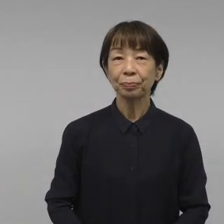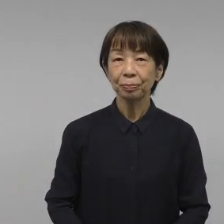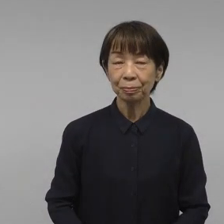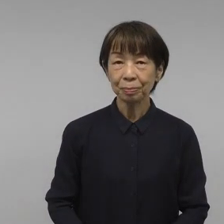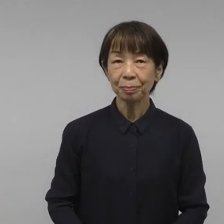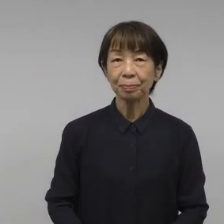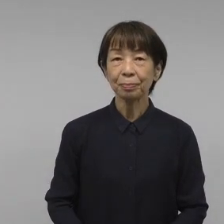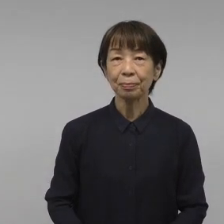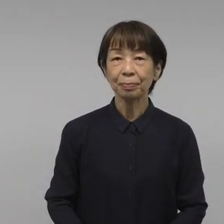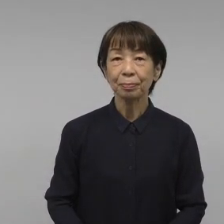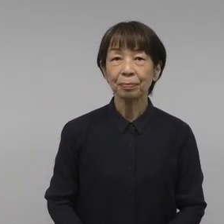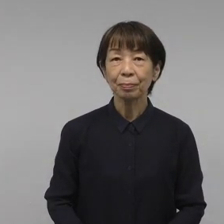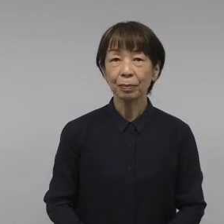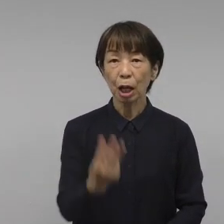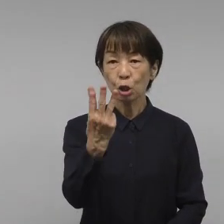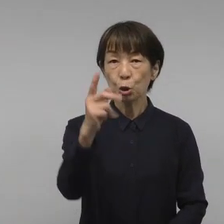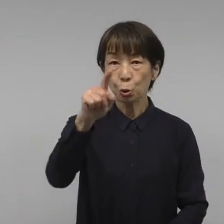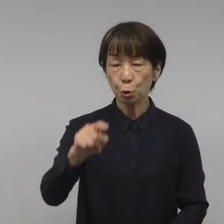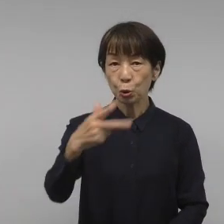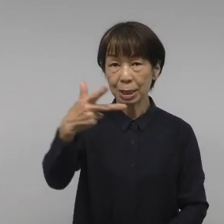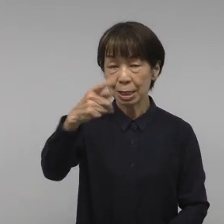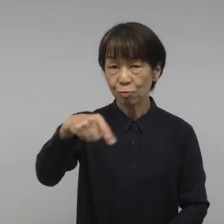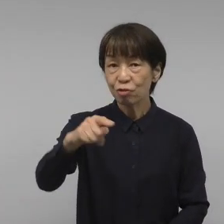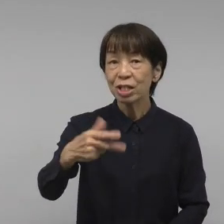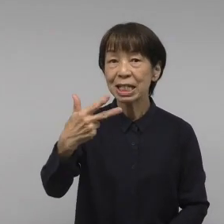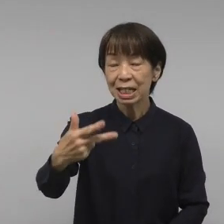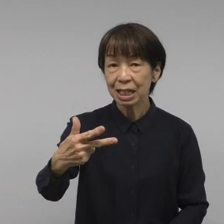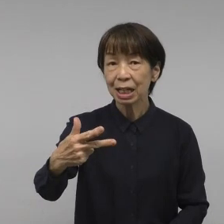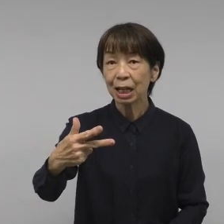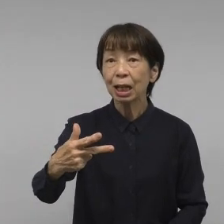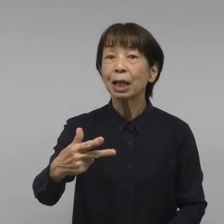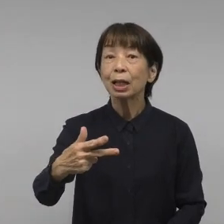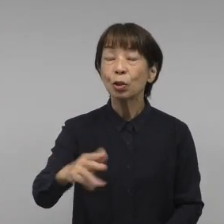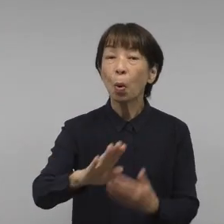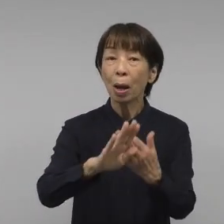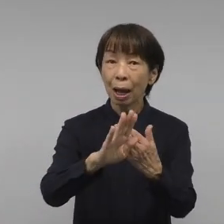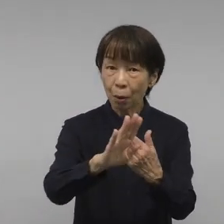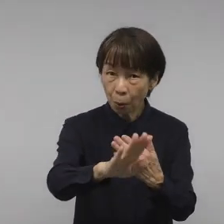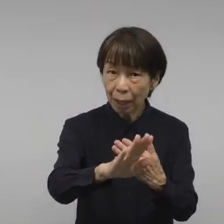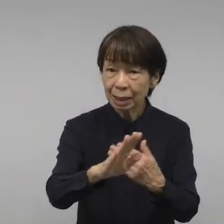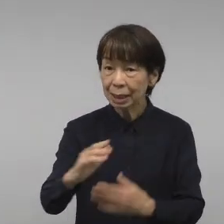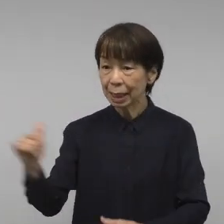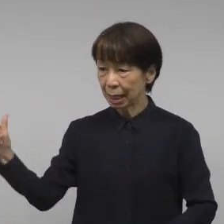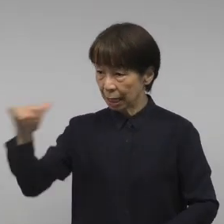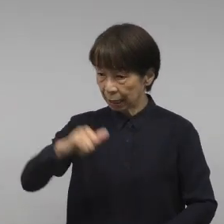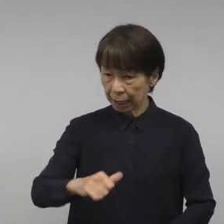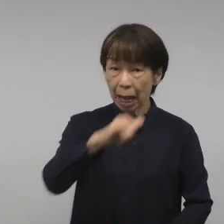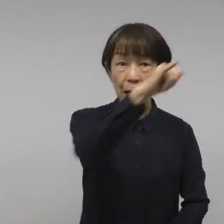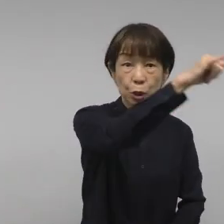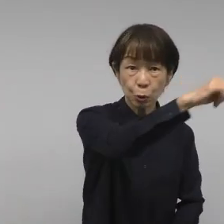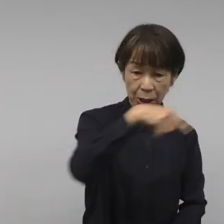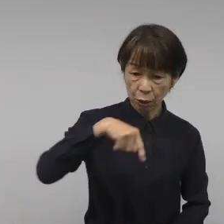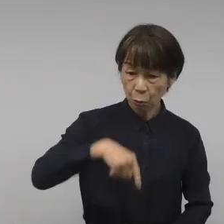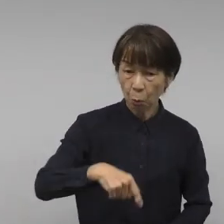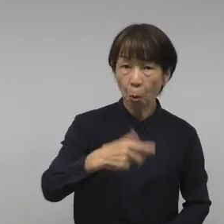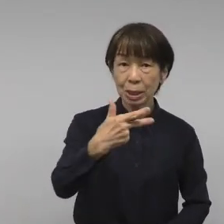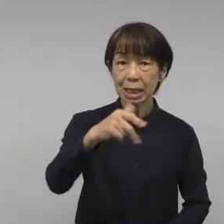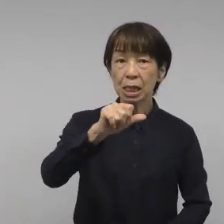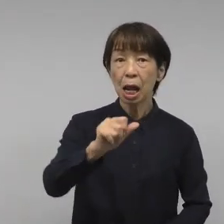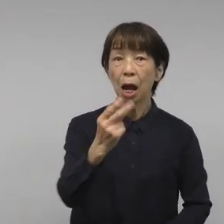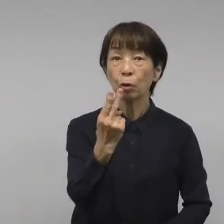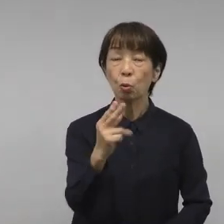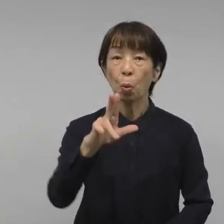それからですね、友人市の後に、まあ、経由地っていうかですね、でありますシアトルに